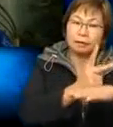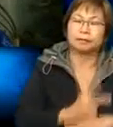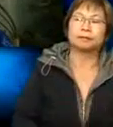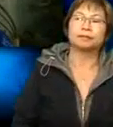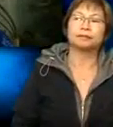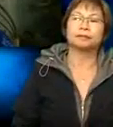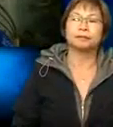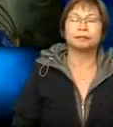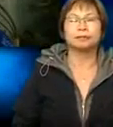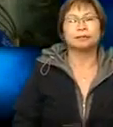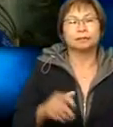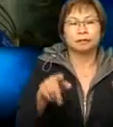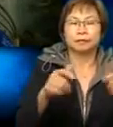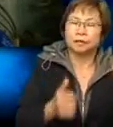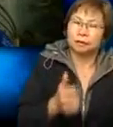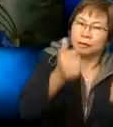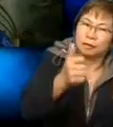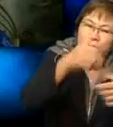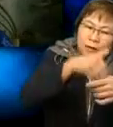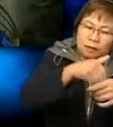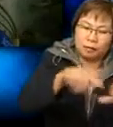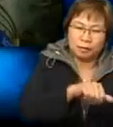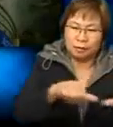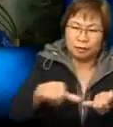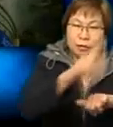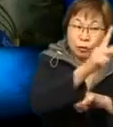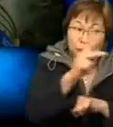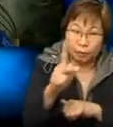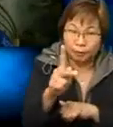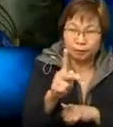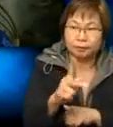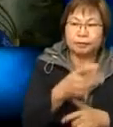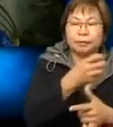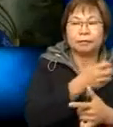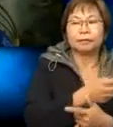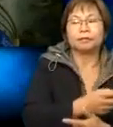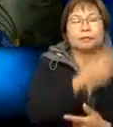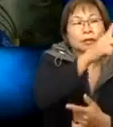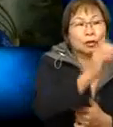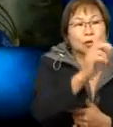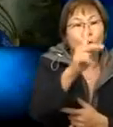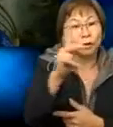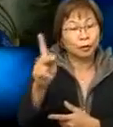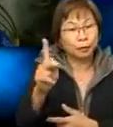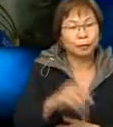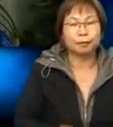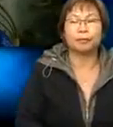kebangsaan, sama ada dalam kegiatan kurikulum,